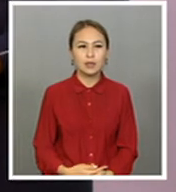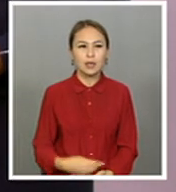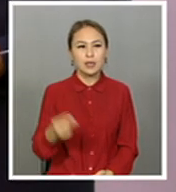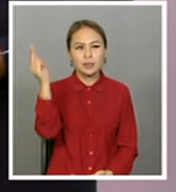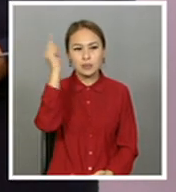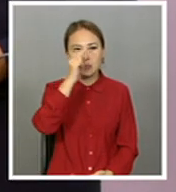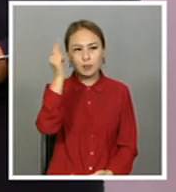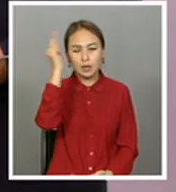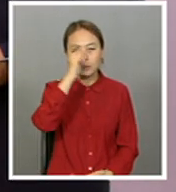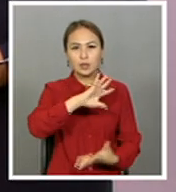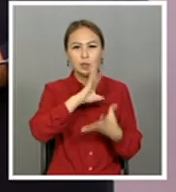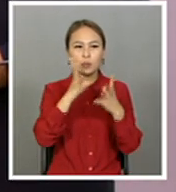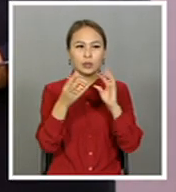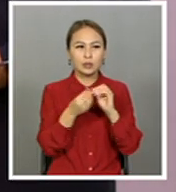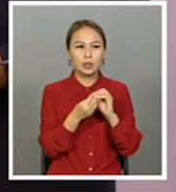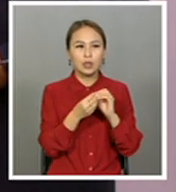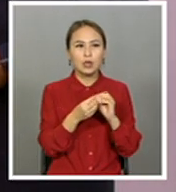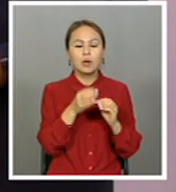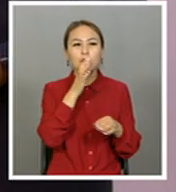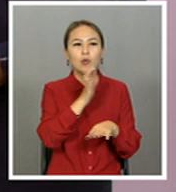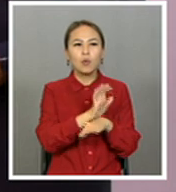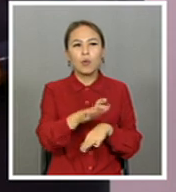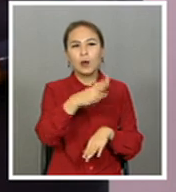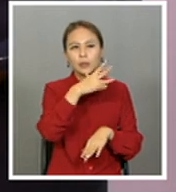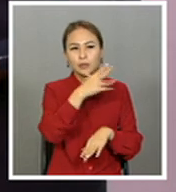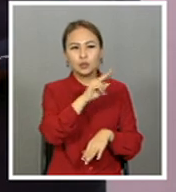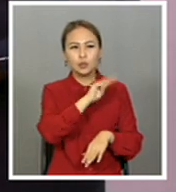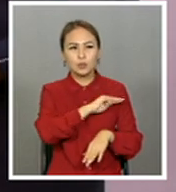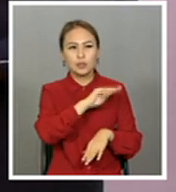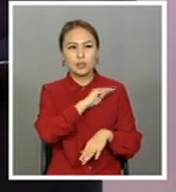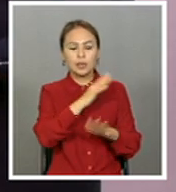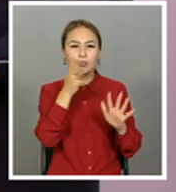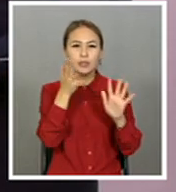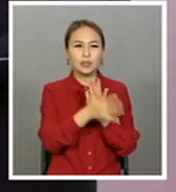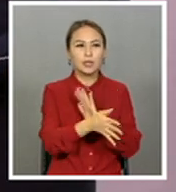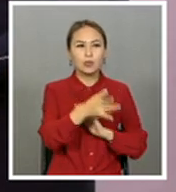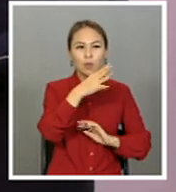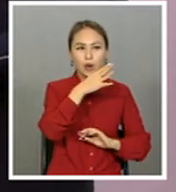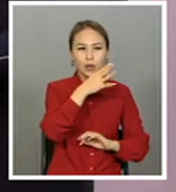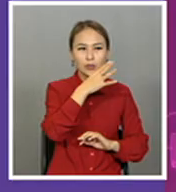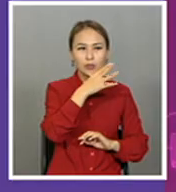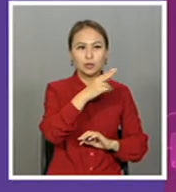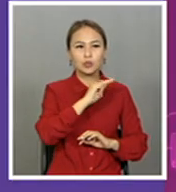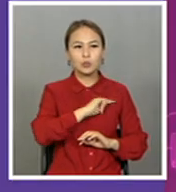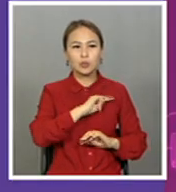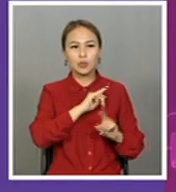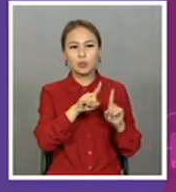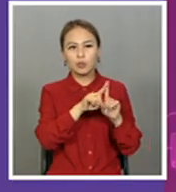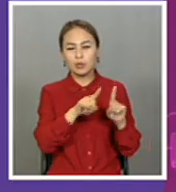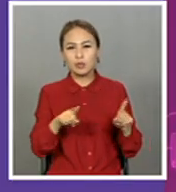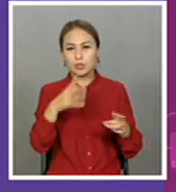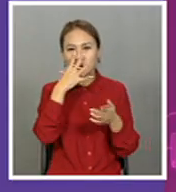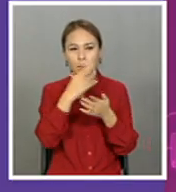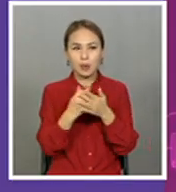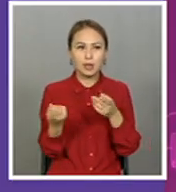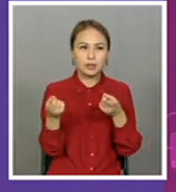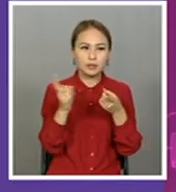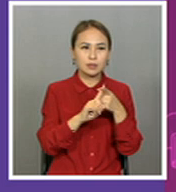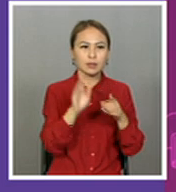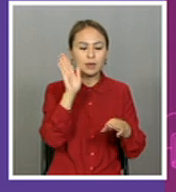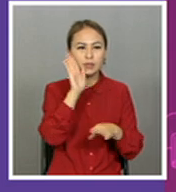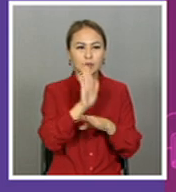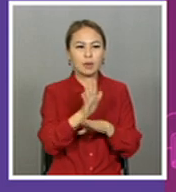Сабағымызды қорытындылаймыз. Өнімділік, уақыт, жұмысқа кеткен уақыт, жұмыстың өзара